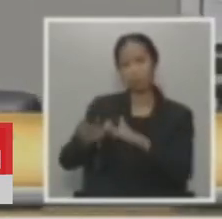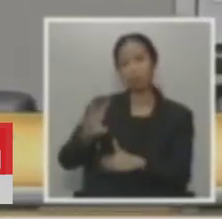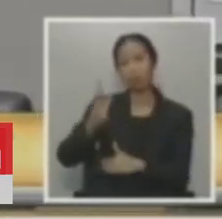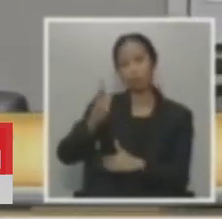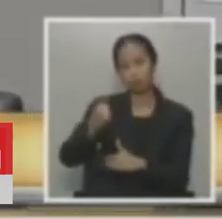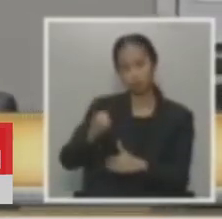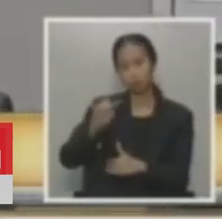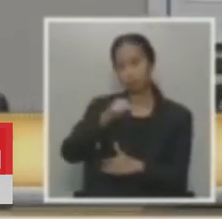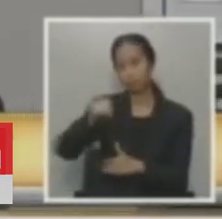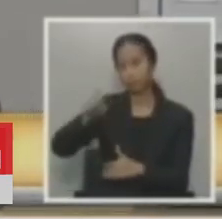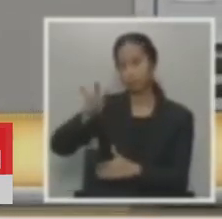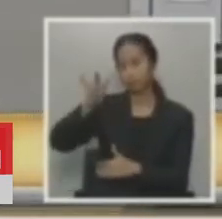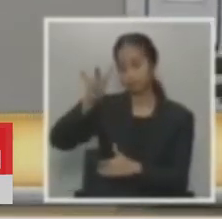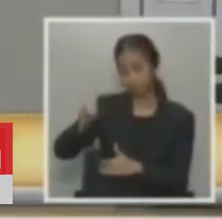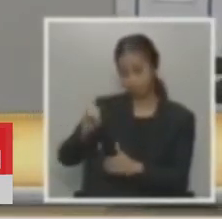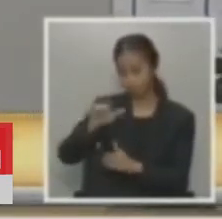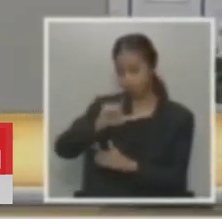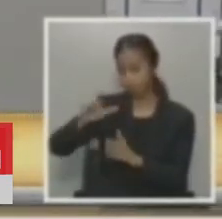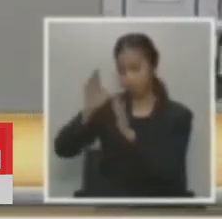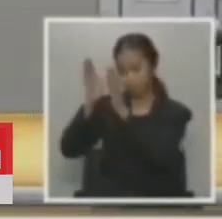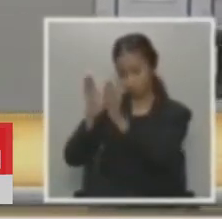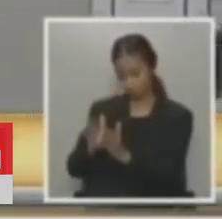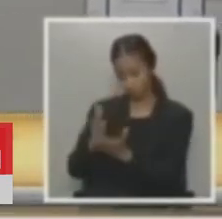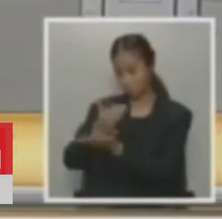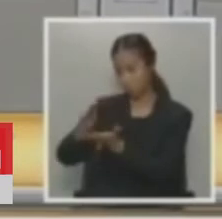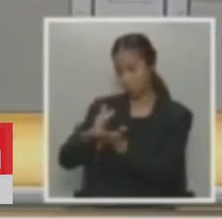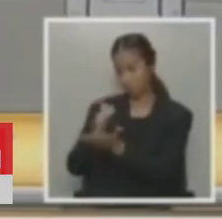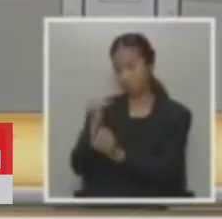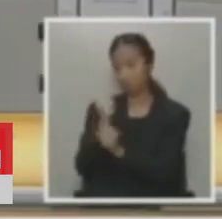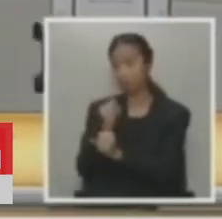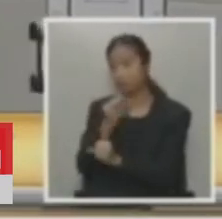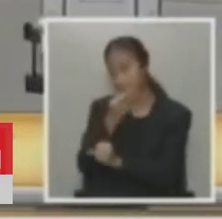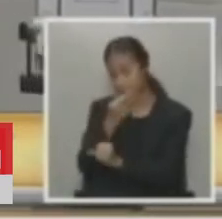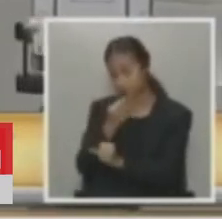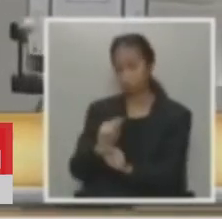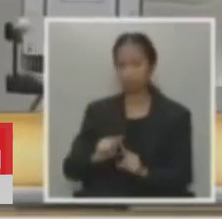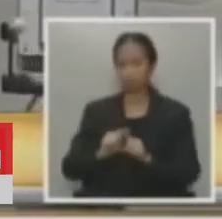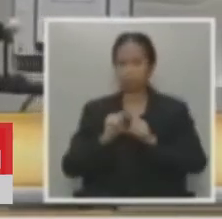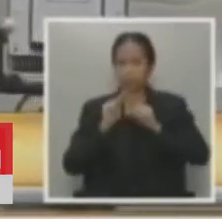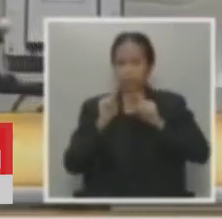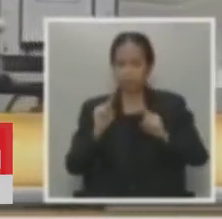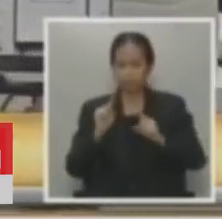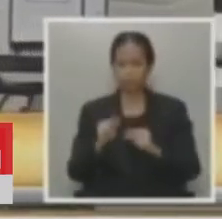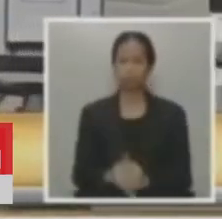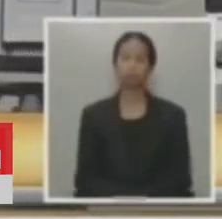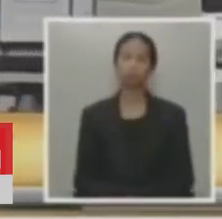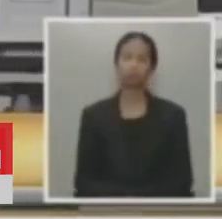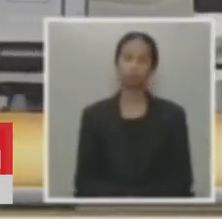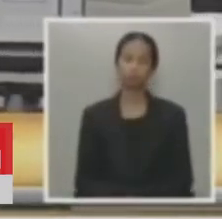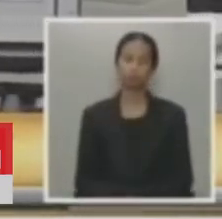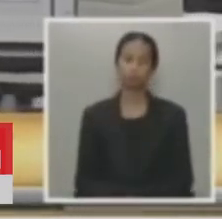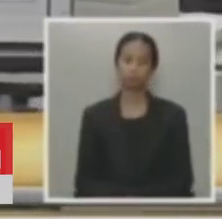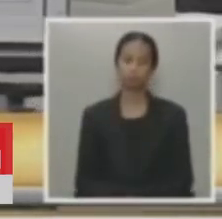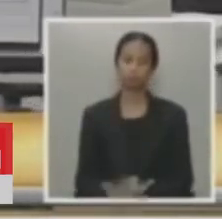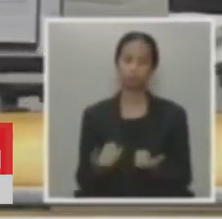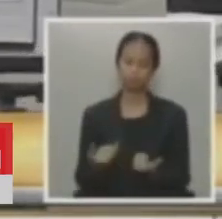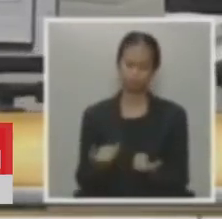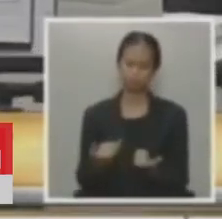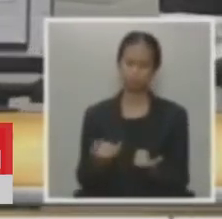นครับแต่ปรากฏว่าจากการสำรวจหลังสุดเนี่ยบอก